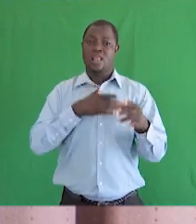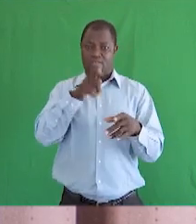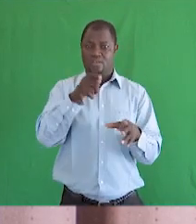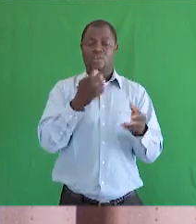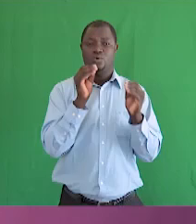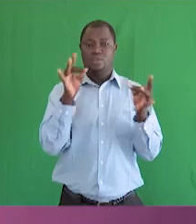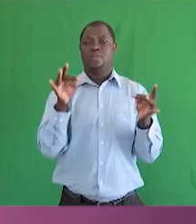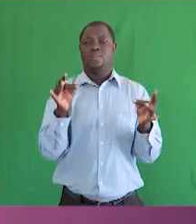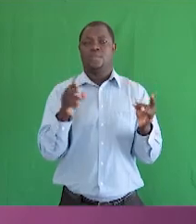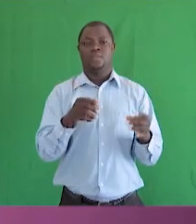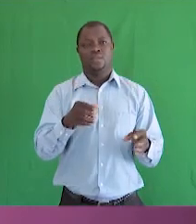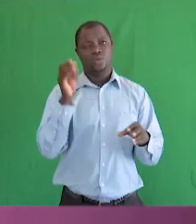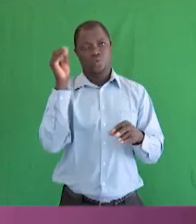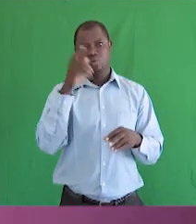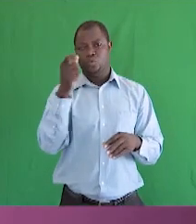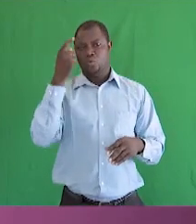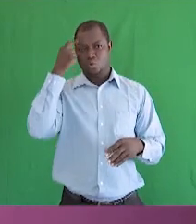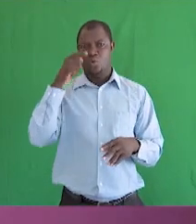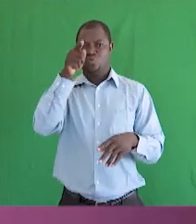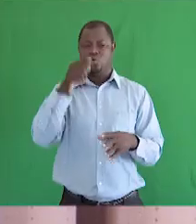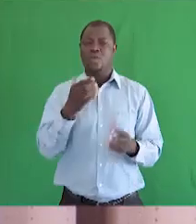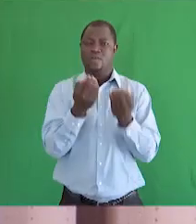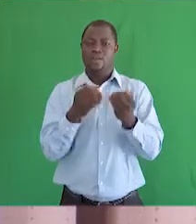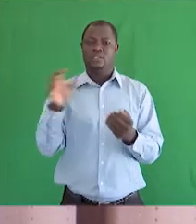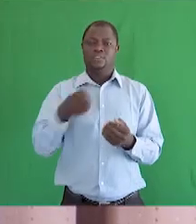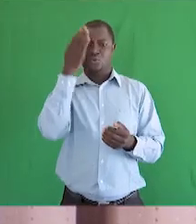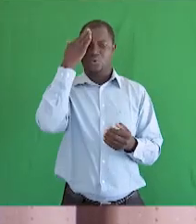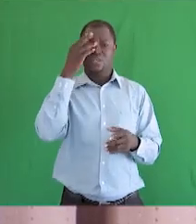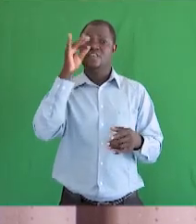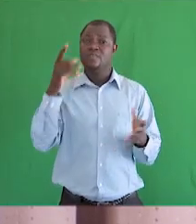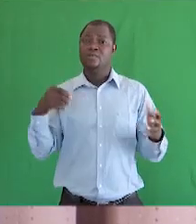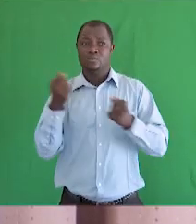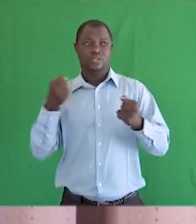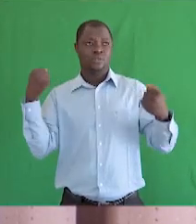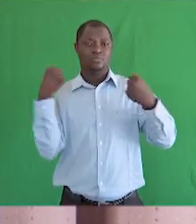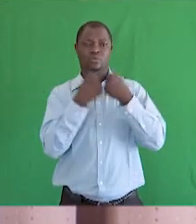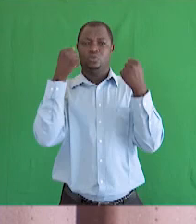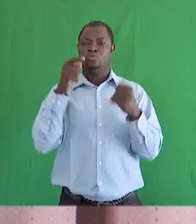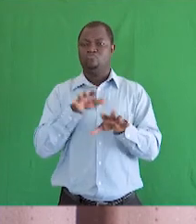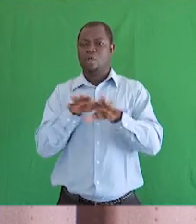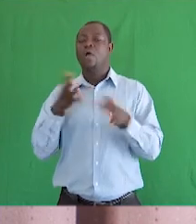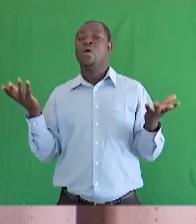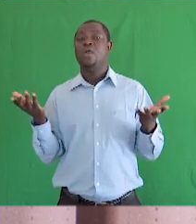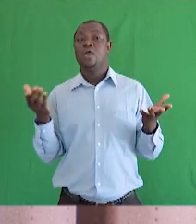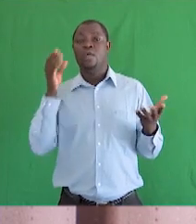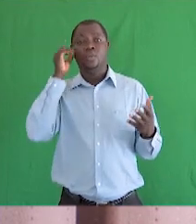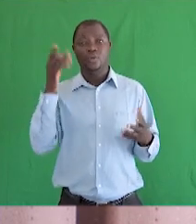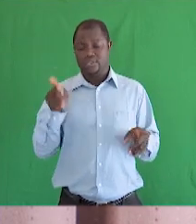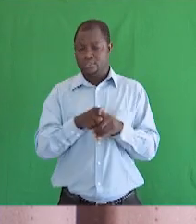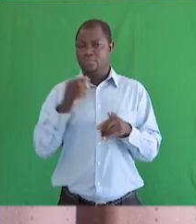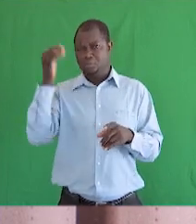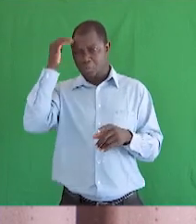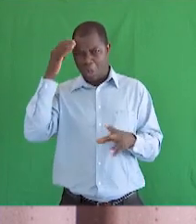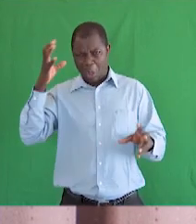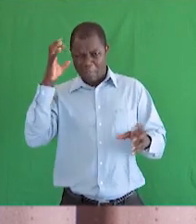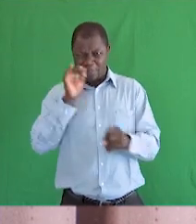anodanana nemwana wenyu zvakanaka kuziva munhu atora mwana wenyu kuku kanzi kwaita tsaona munotsvaga muchienda kupi ngatiregei kuoma